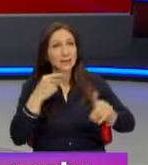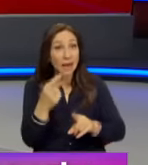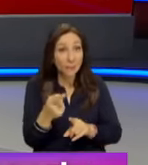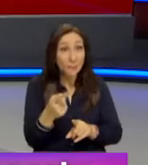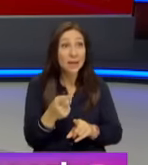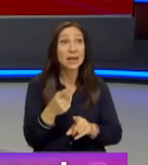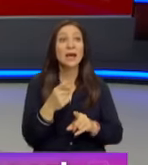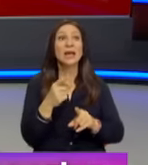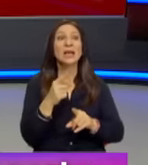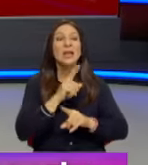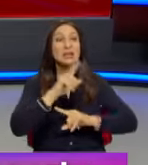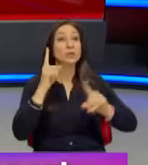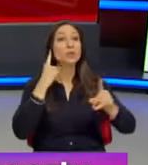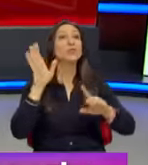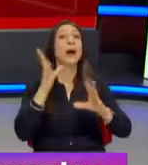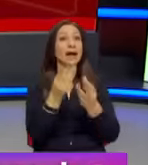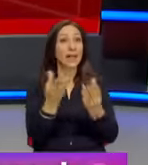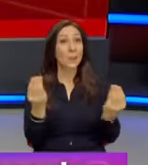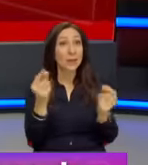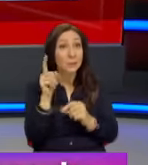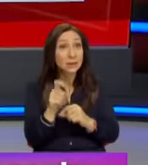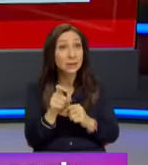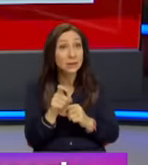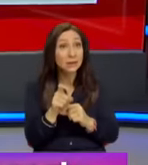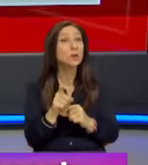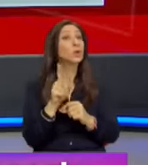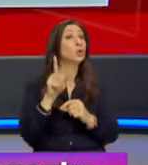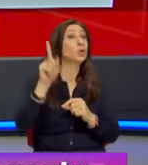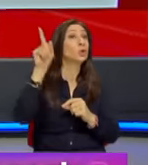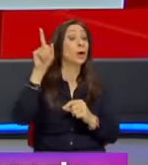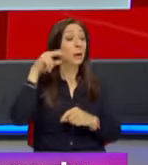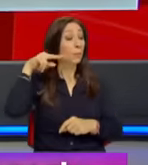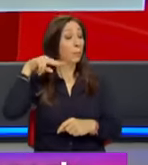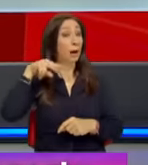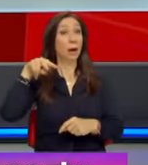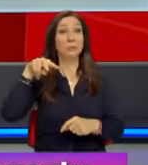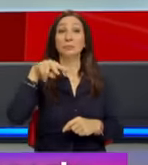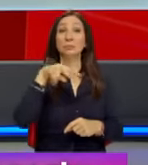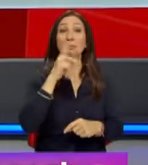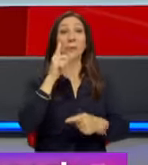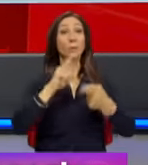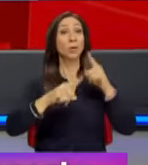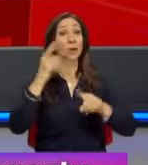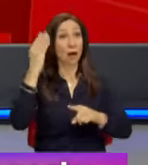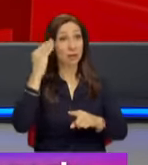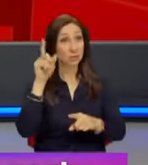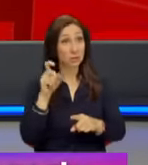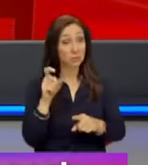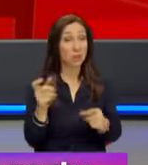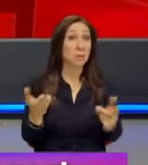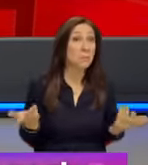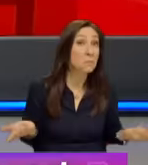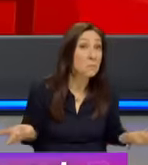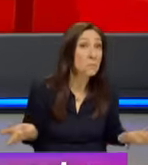mi, itiraz sesleri duyulmayan kalabalıklar mı, yukarıdan bakan bir bakış, bir siyaset anlayışı mı?